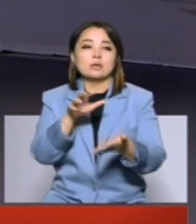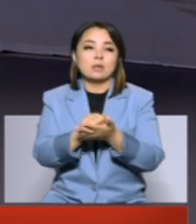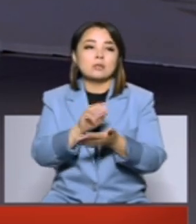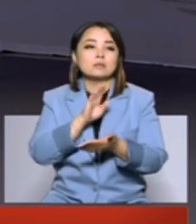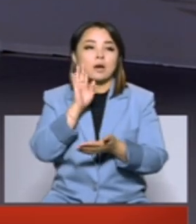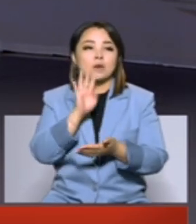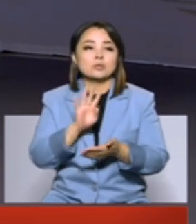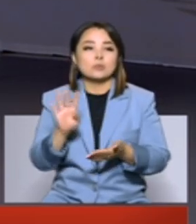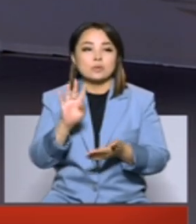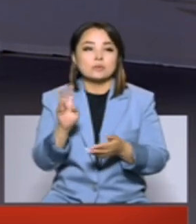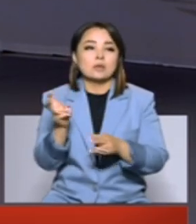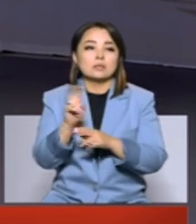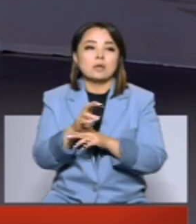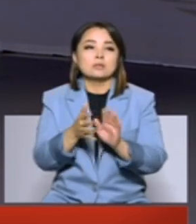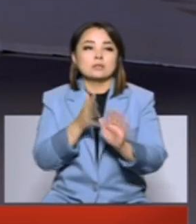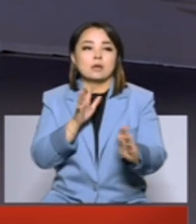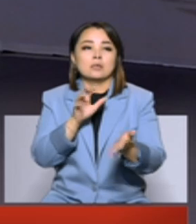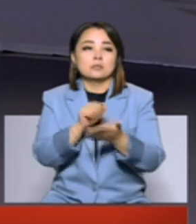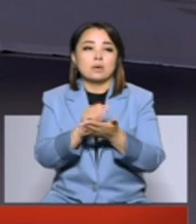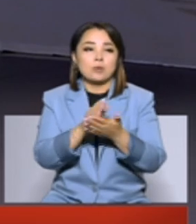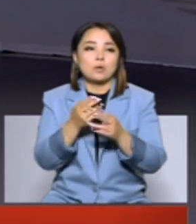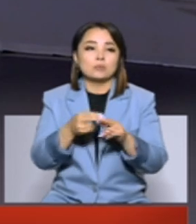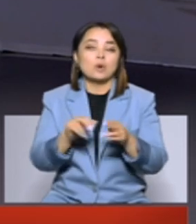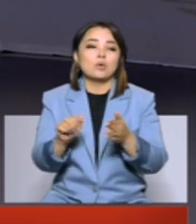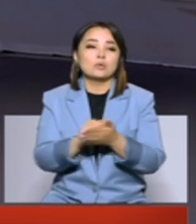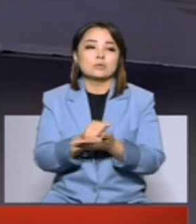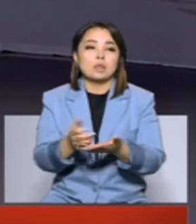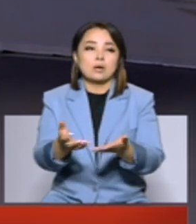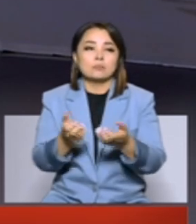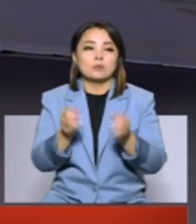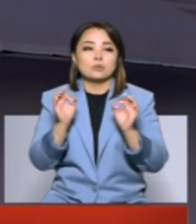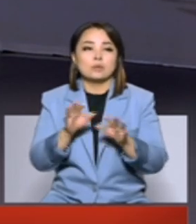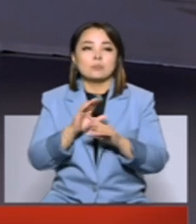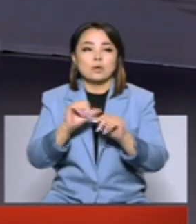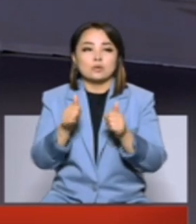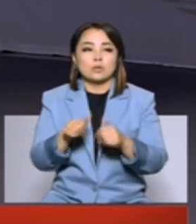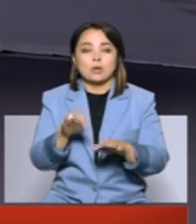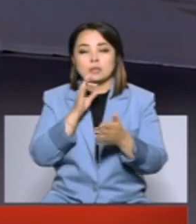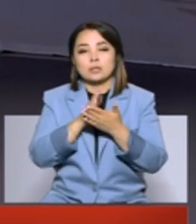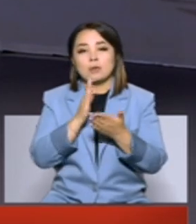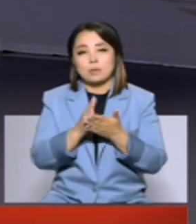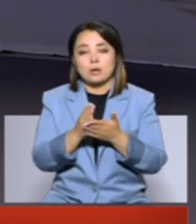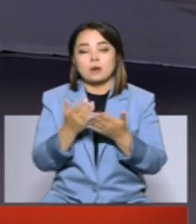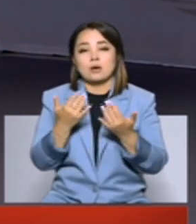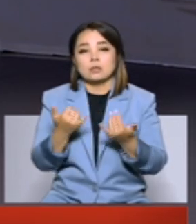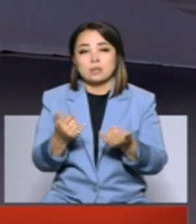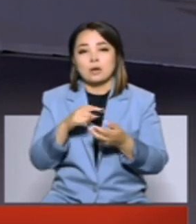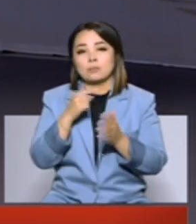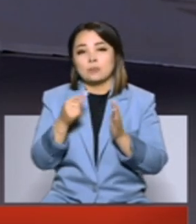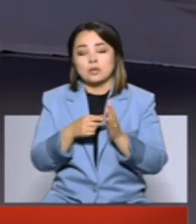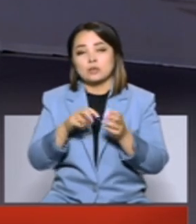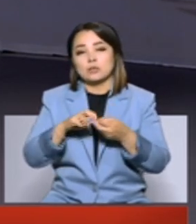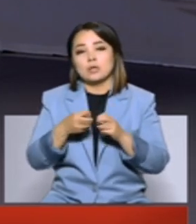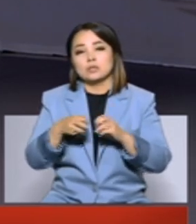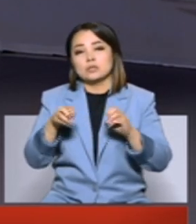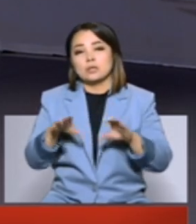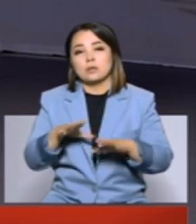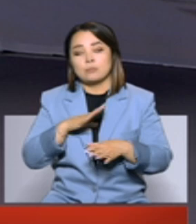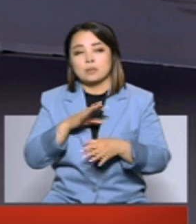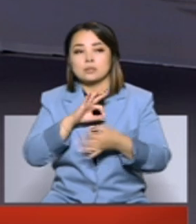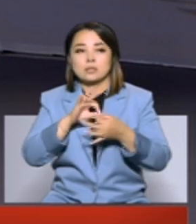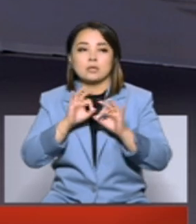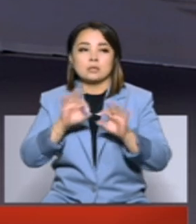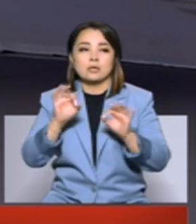таңғы 4-тен бастап кезекке тұрыпты. Олар құжат қабылдау дұрыс ұйымдастырылмаған дейді. Ал қазір мәселе шешілді ме? Тілшіміз